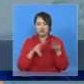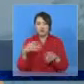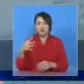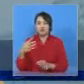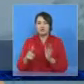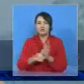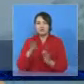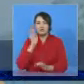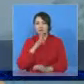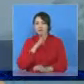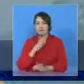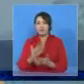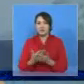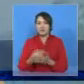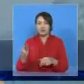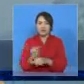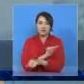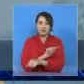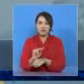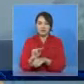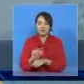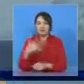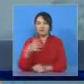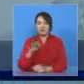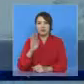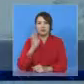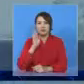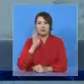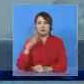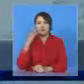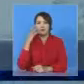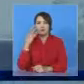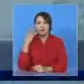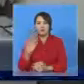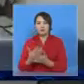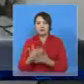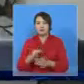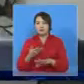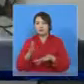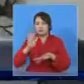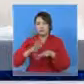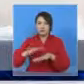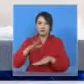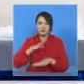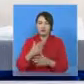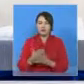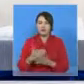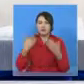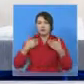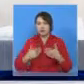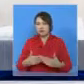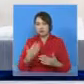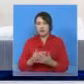әйел стационарлық емде. 5 әйел қазір кезде ауыр жағдайда. Бұл деректің бәрі бойдағы